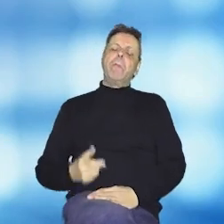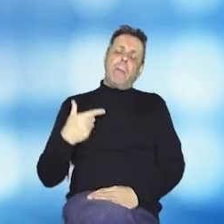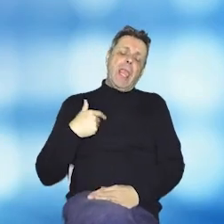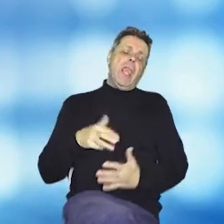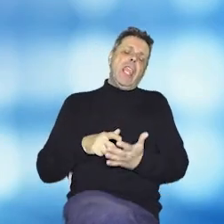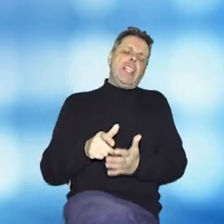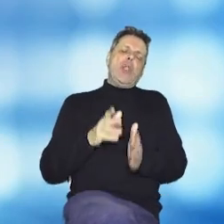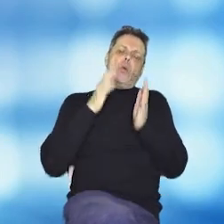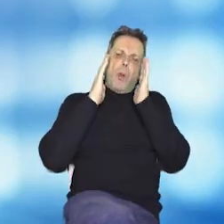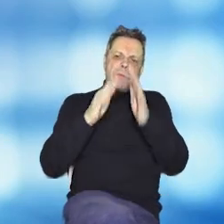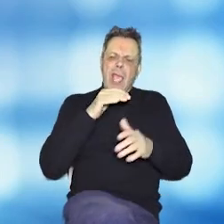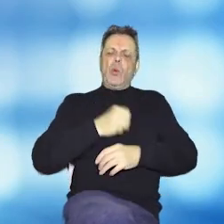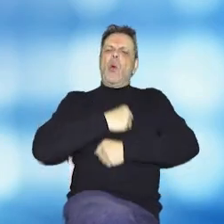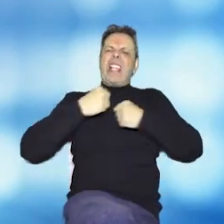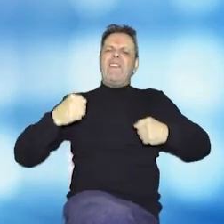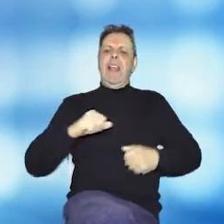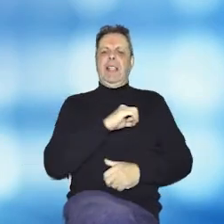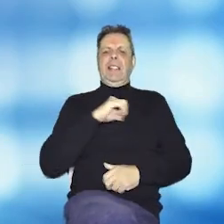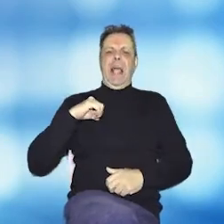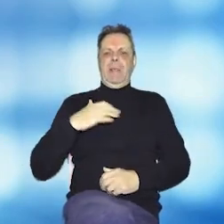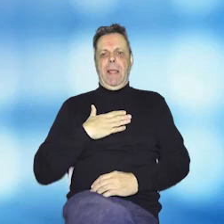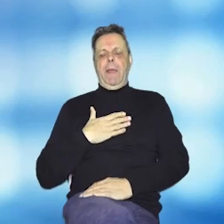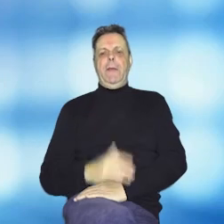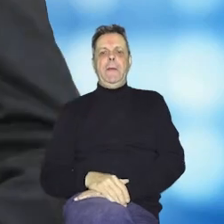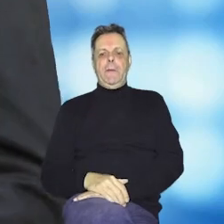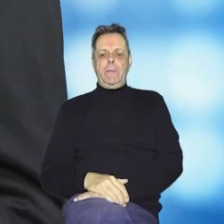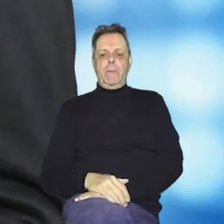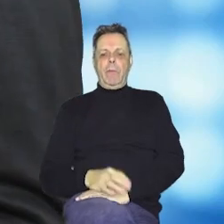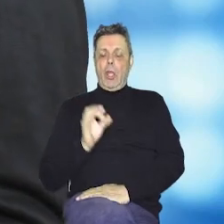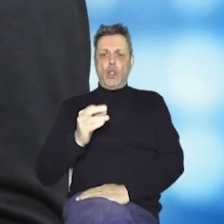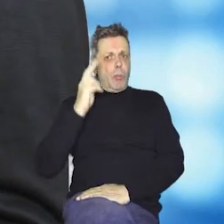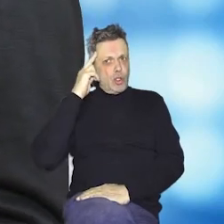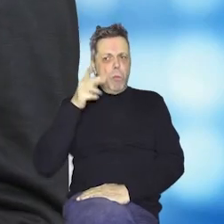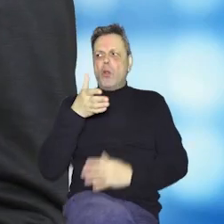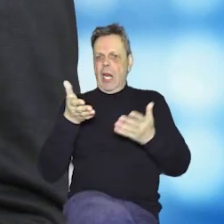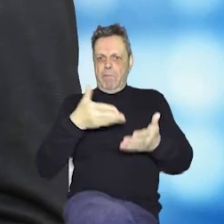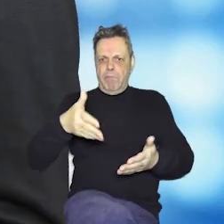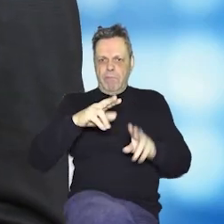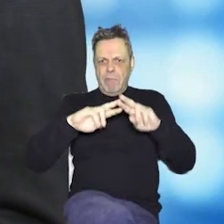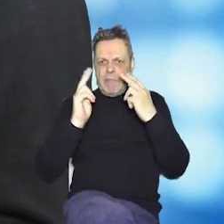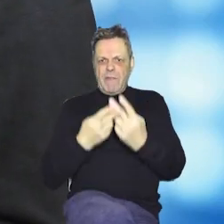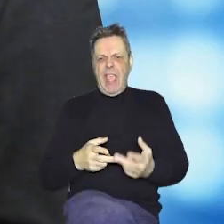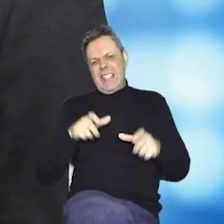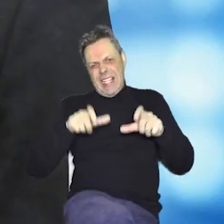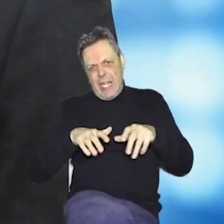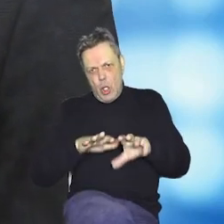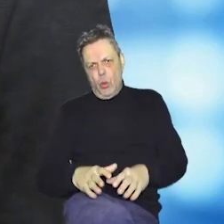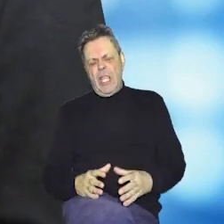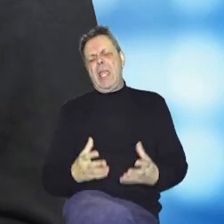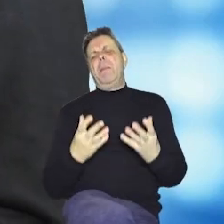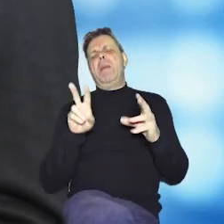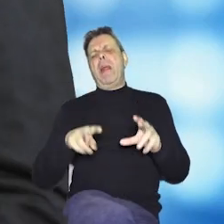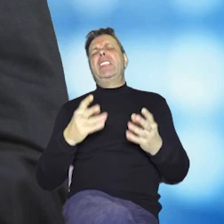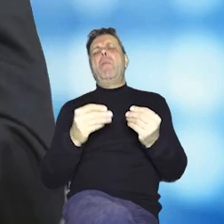tom smjeru i da razvijate sebe i eto. Dobro ste upoznali taj svijet, budući da ste puno imali